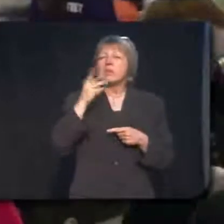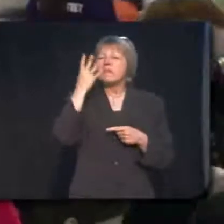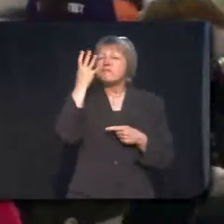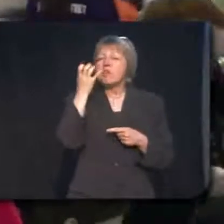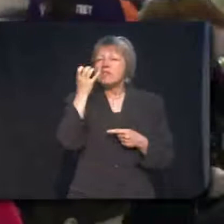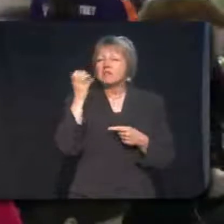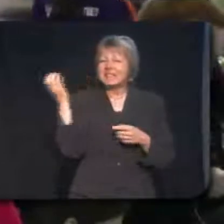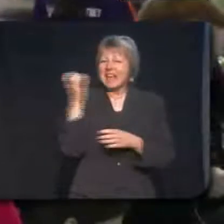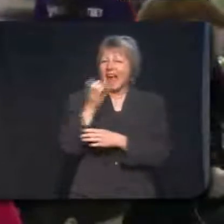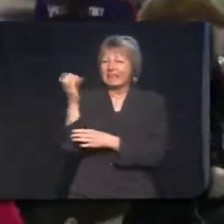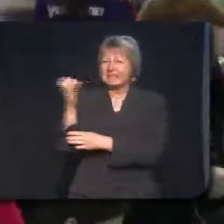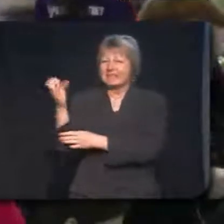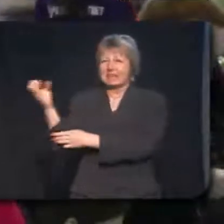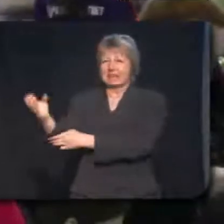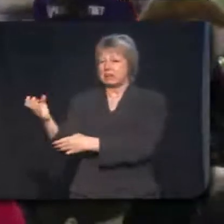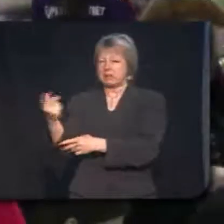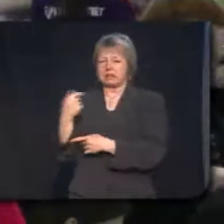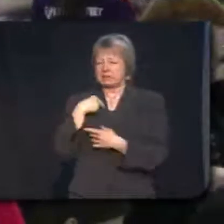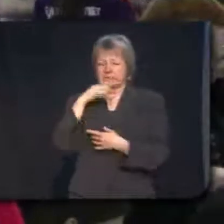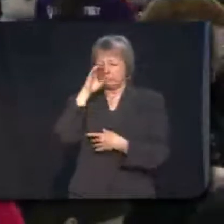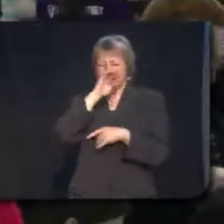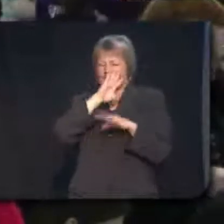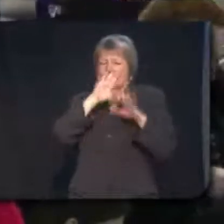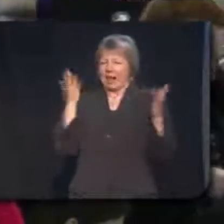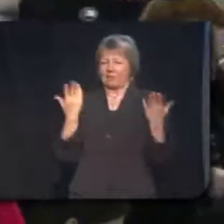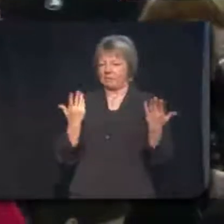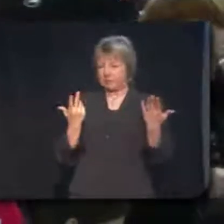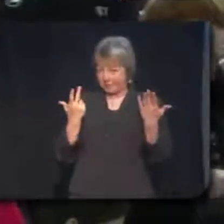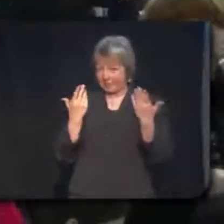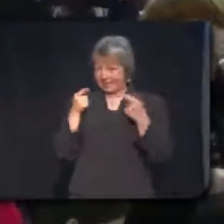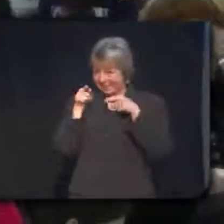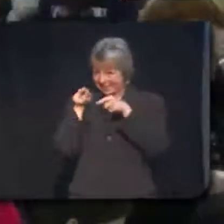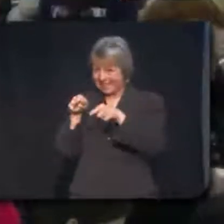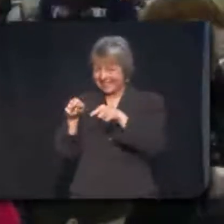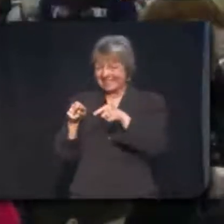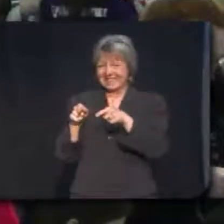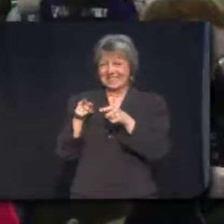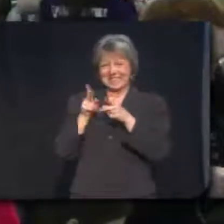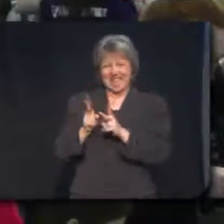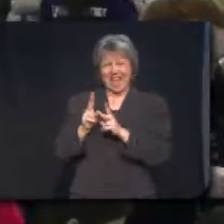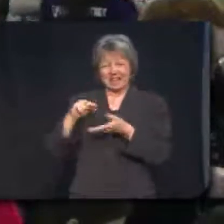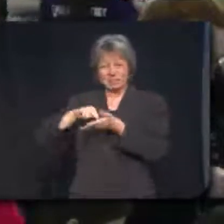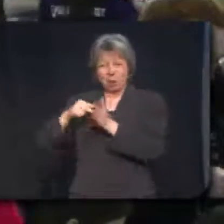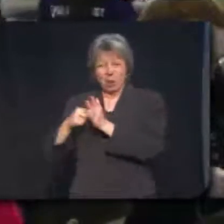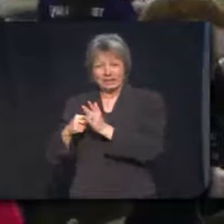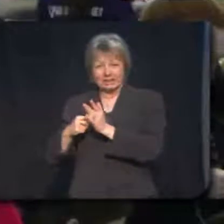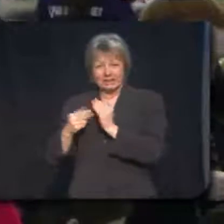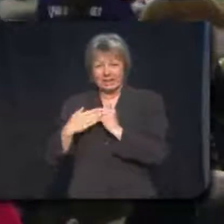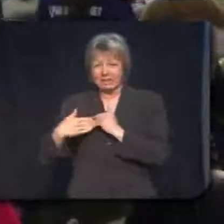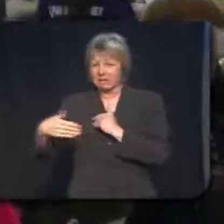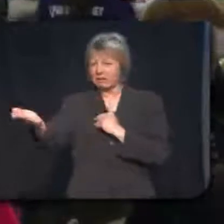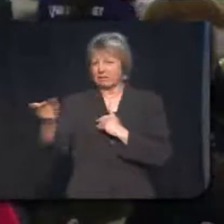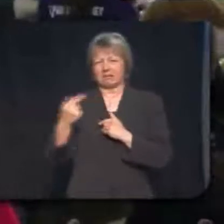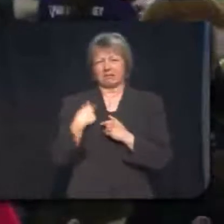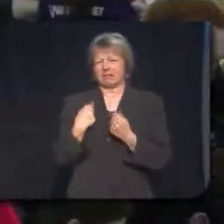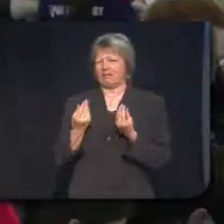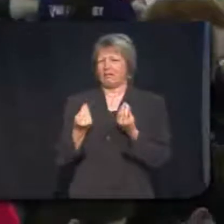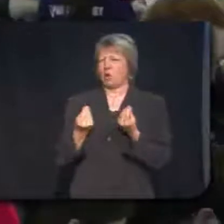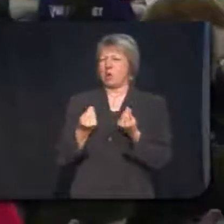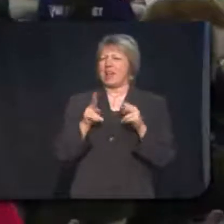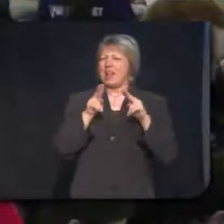vorgebracht hat und ich kriege damit einfach nicht auf die Reihe dass das reine Sicherheitspolitik ist ich glaube dass dein gutes Stück Leistung